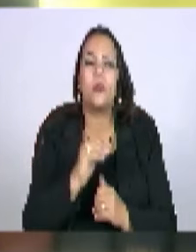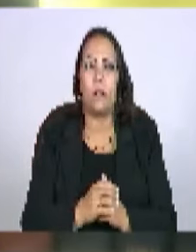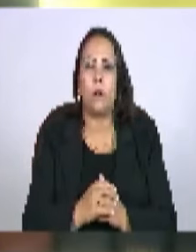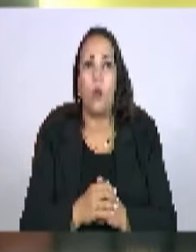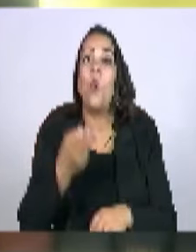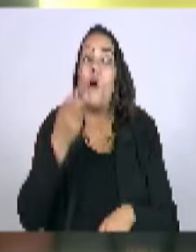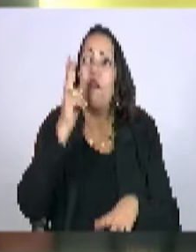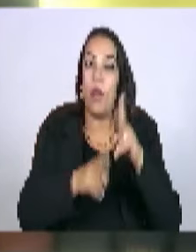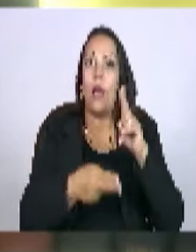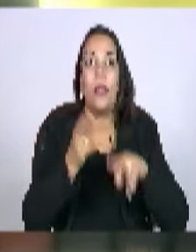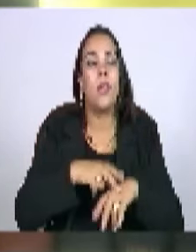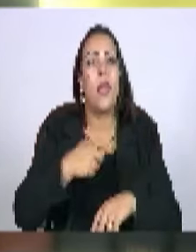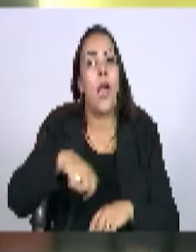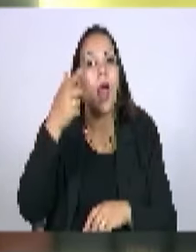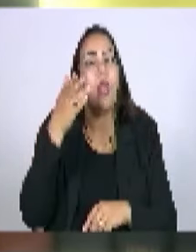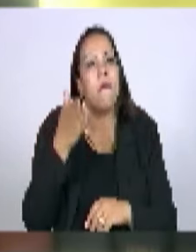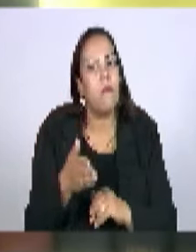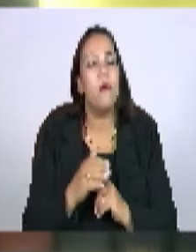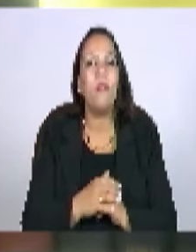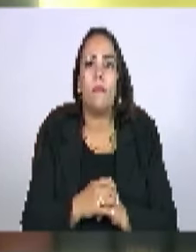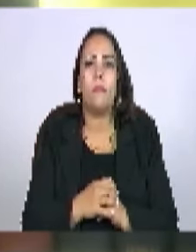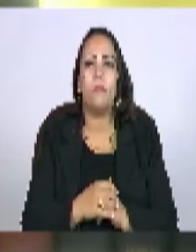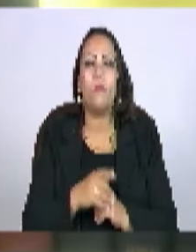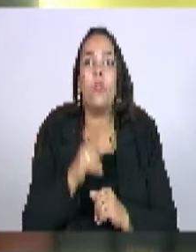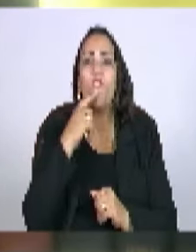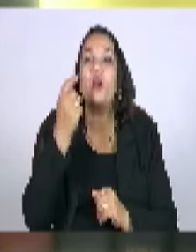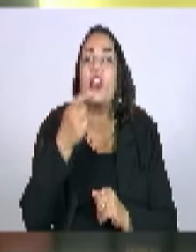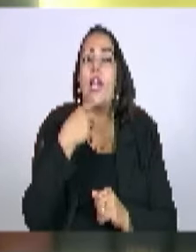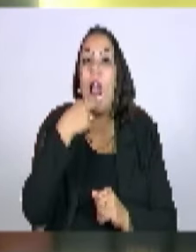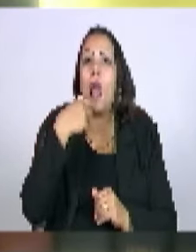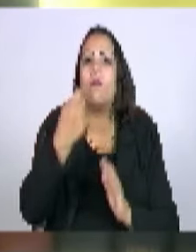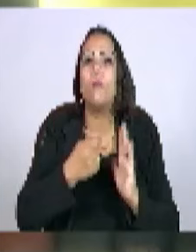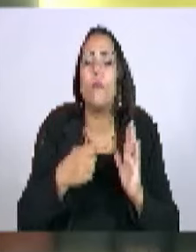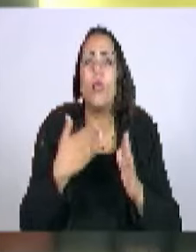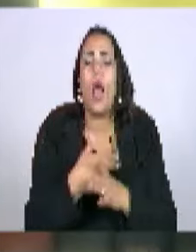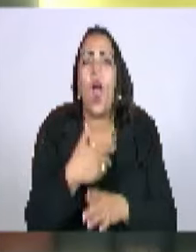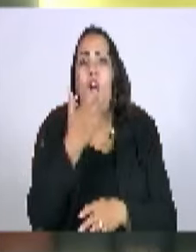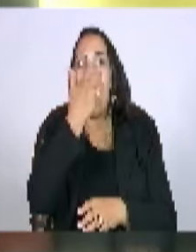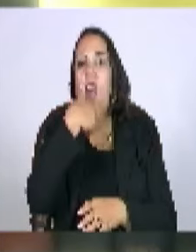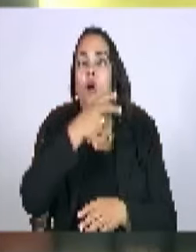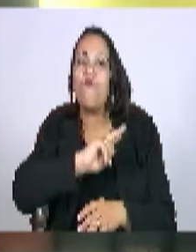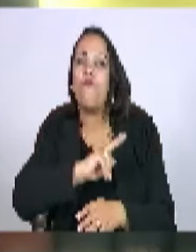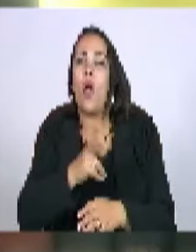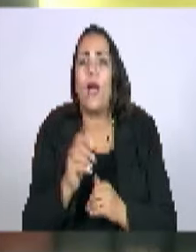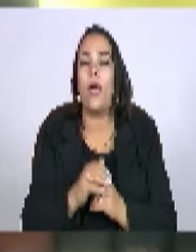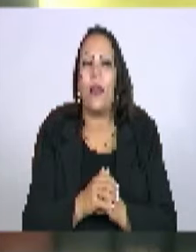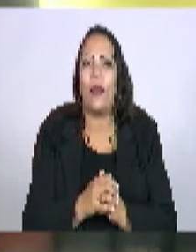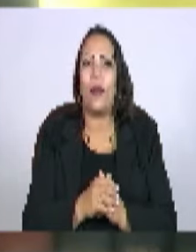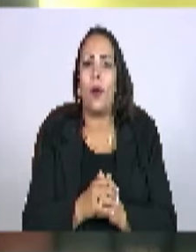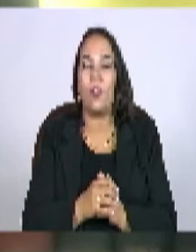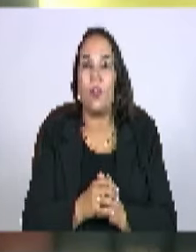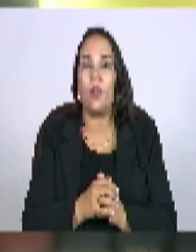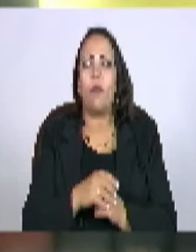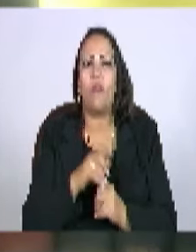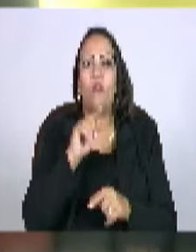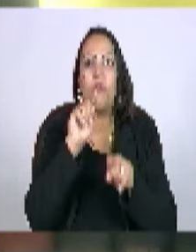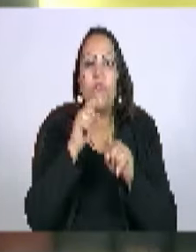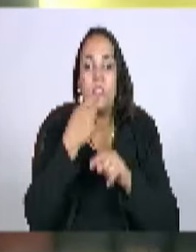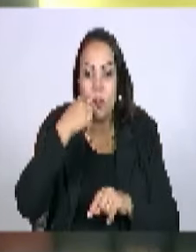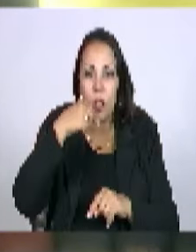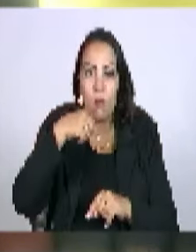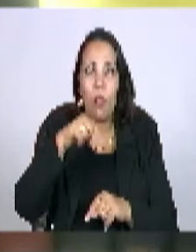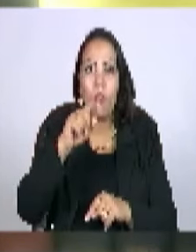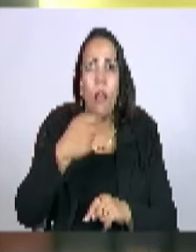غاليه يعني في شكوى كده ان اسعار الفواكه او الفاكهه هذا العام